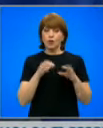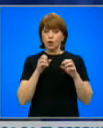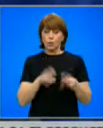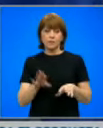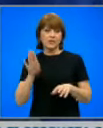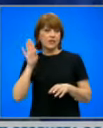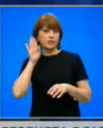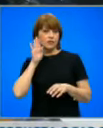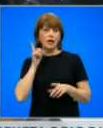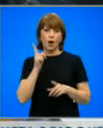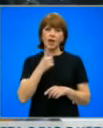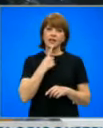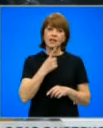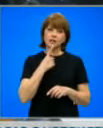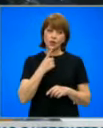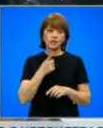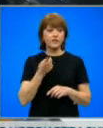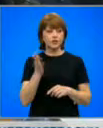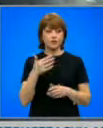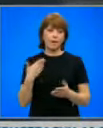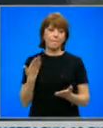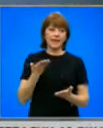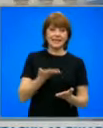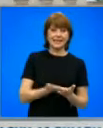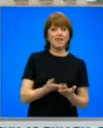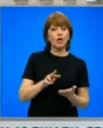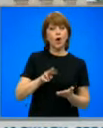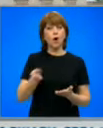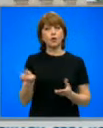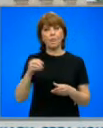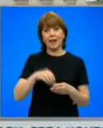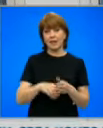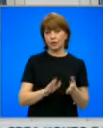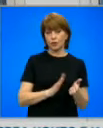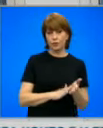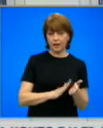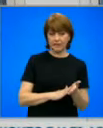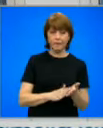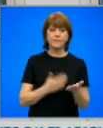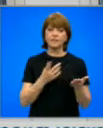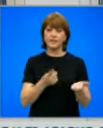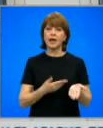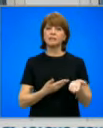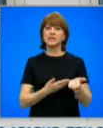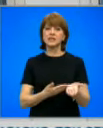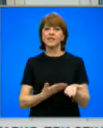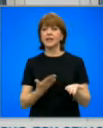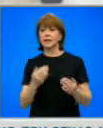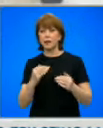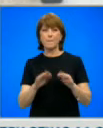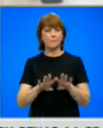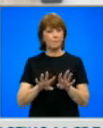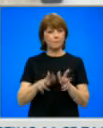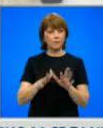но при условие, че ще предостави изискваните документи. Кандидатите за поста управител на БНБ представиха сходни визии за развитието